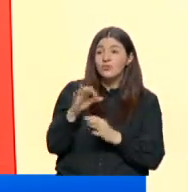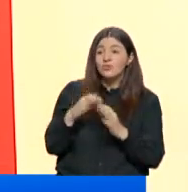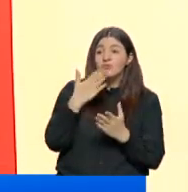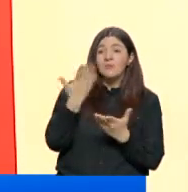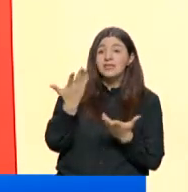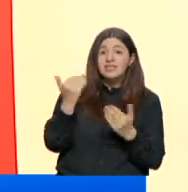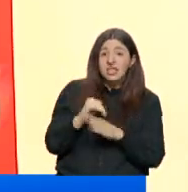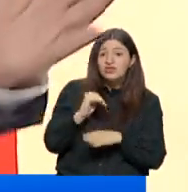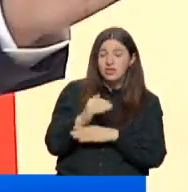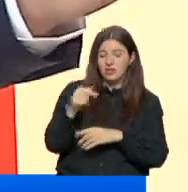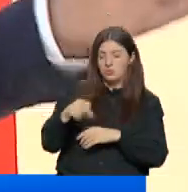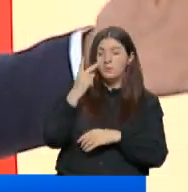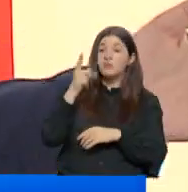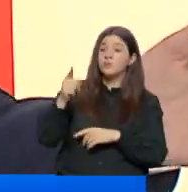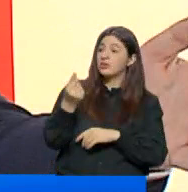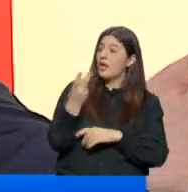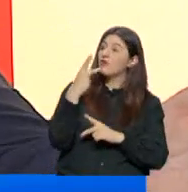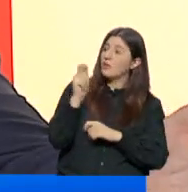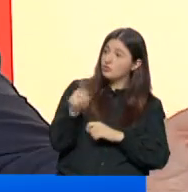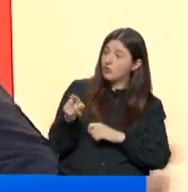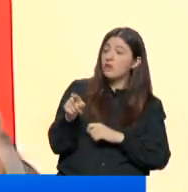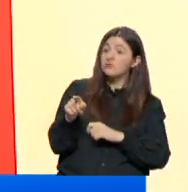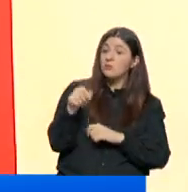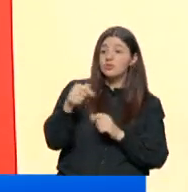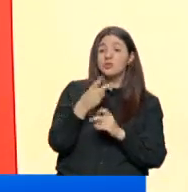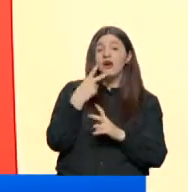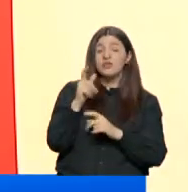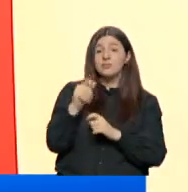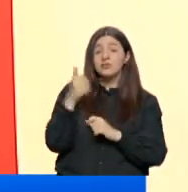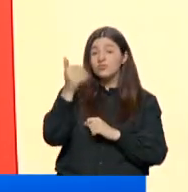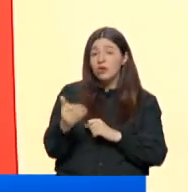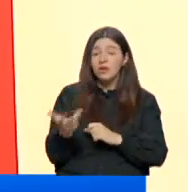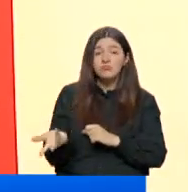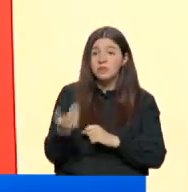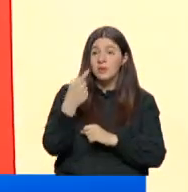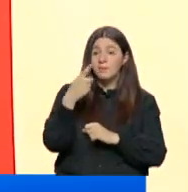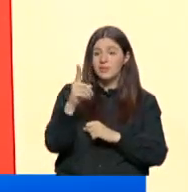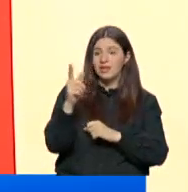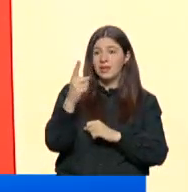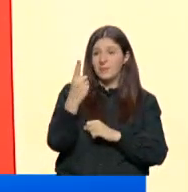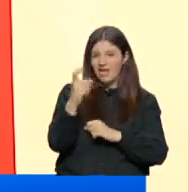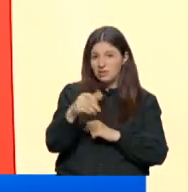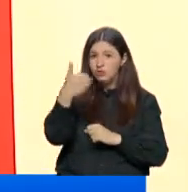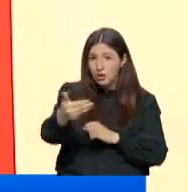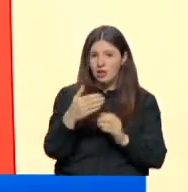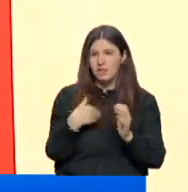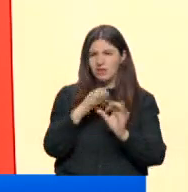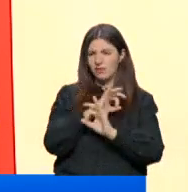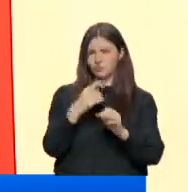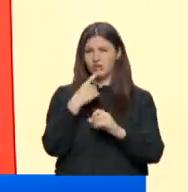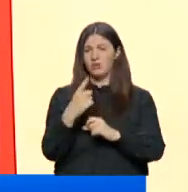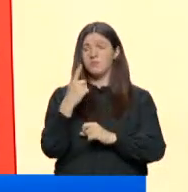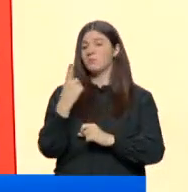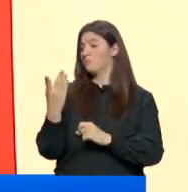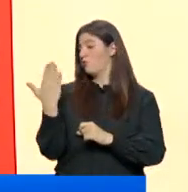Başka türlü nasıl yaşayacaklar? Ya şimdi bugün rakam açıklanacak. Bugün rakam açıklandıktan sonra bir ay sonra, yani bakın iddia ediyorum. Geçen